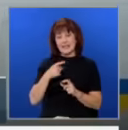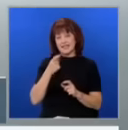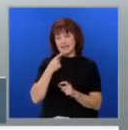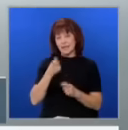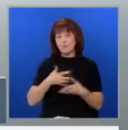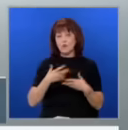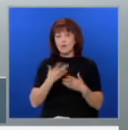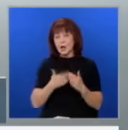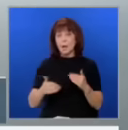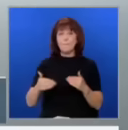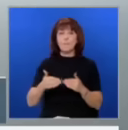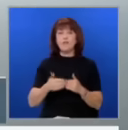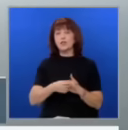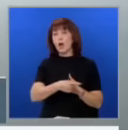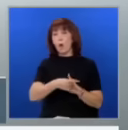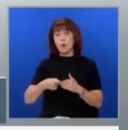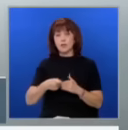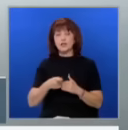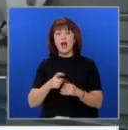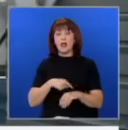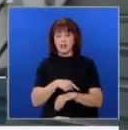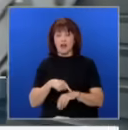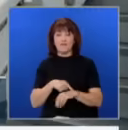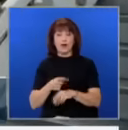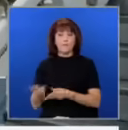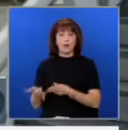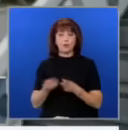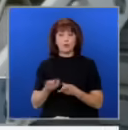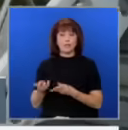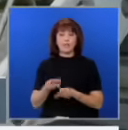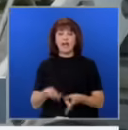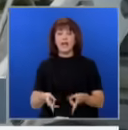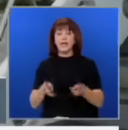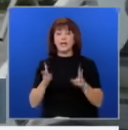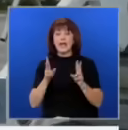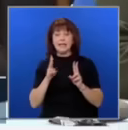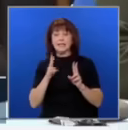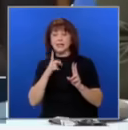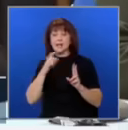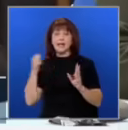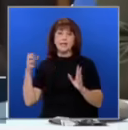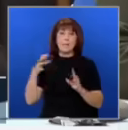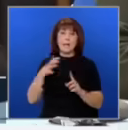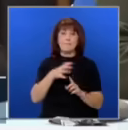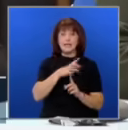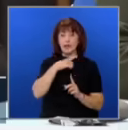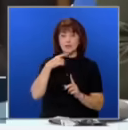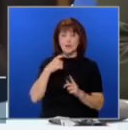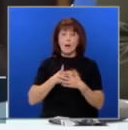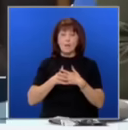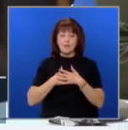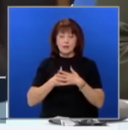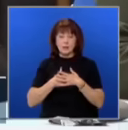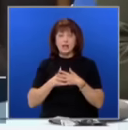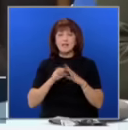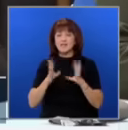поиска повече оръжия, навременни доставки и разрешение за удари срещу Русия. Благодарни сме за всяка помощ,